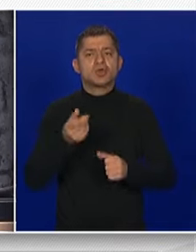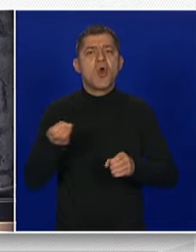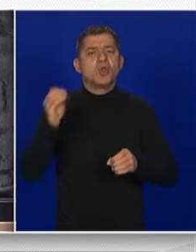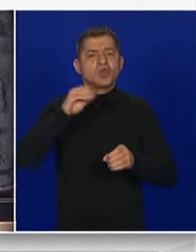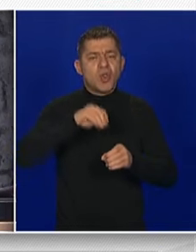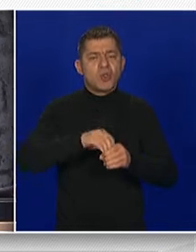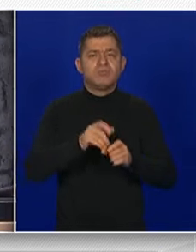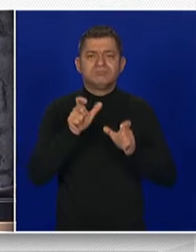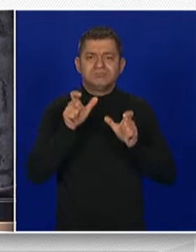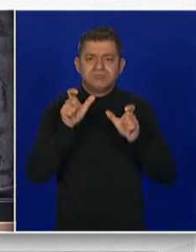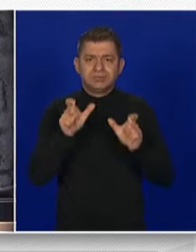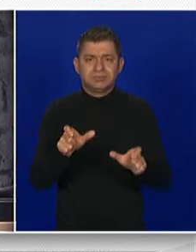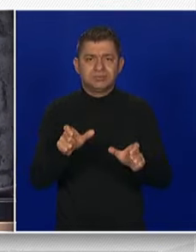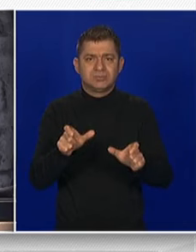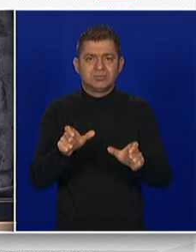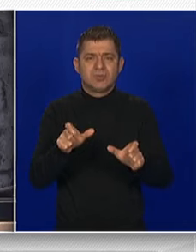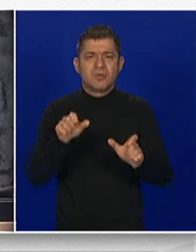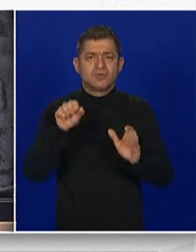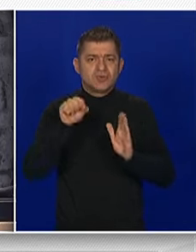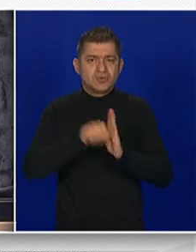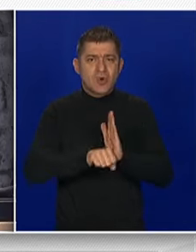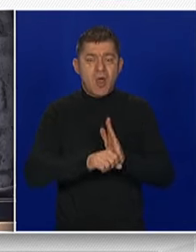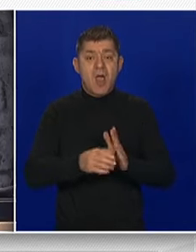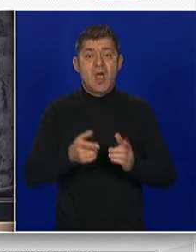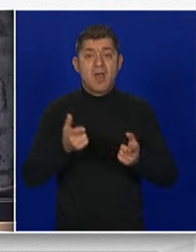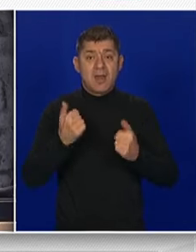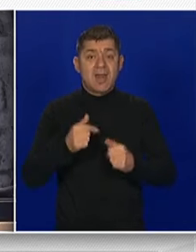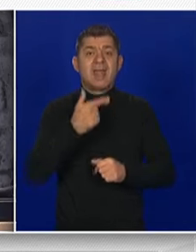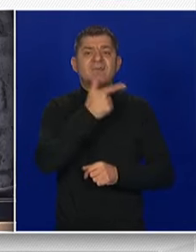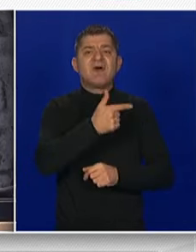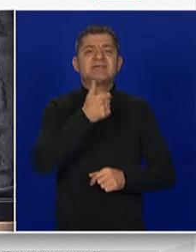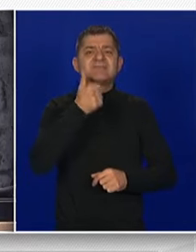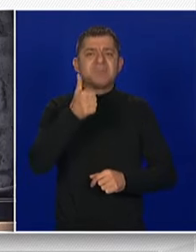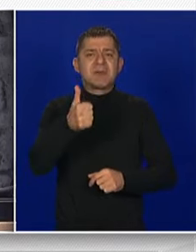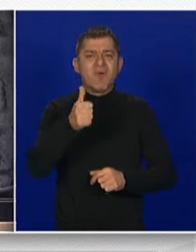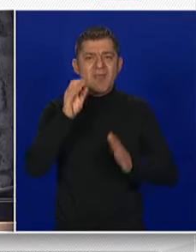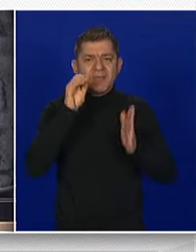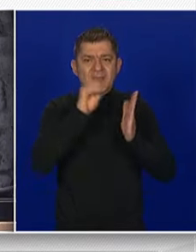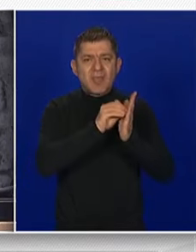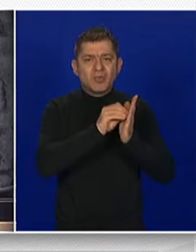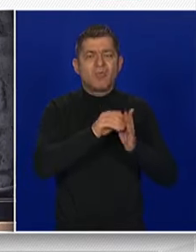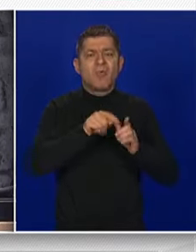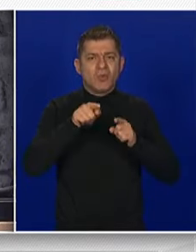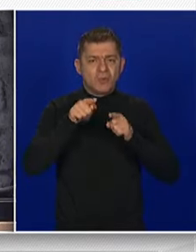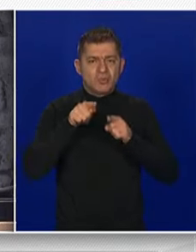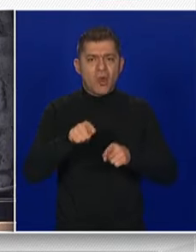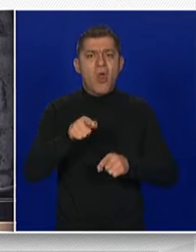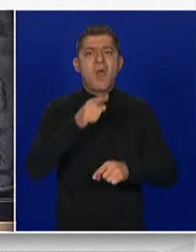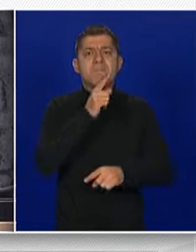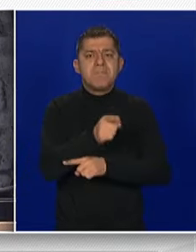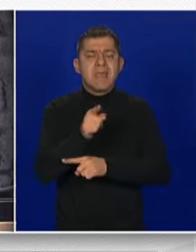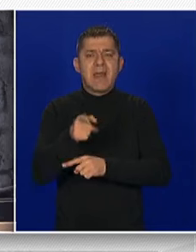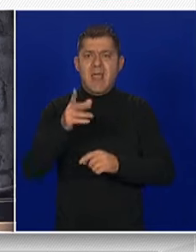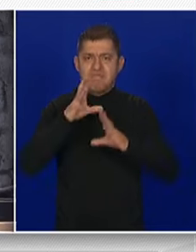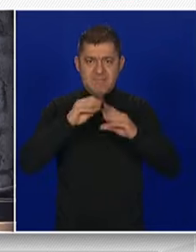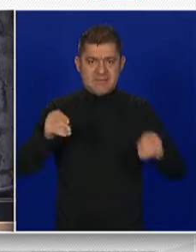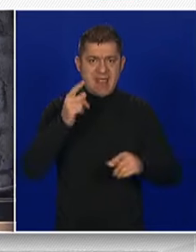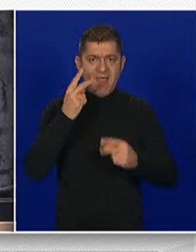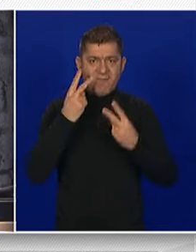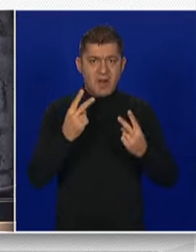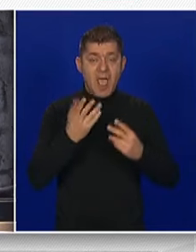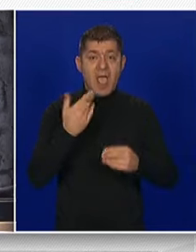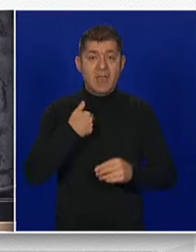ograničavati, ali kao što sam rekao, dakle, 21. je taj datum kada ove mjere prestaju važiti, a u međuvremenu mi